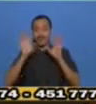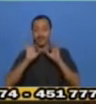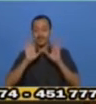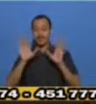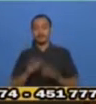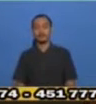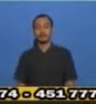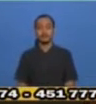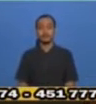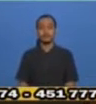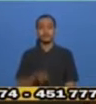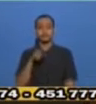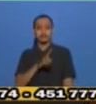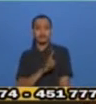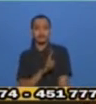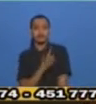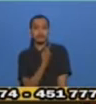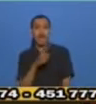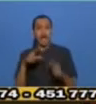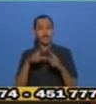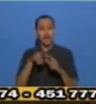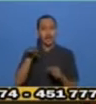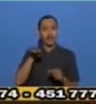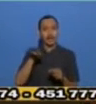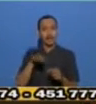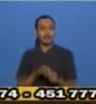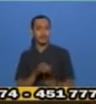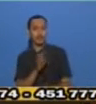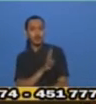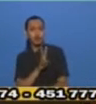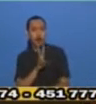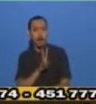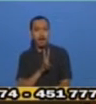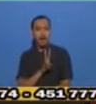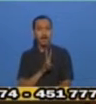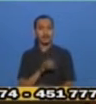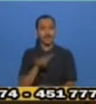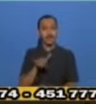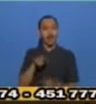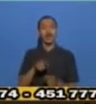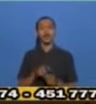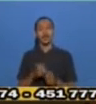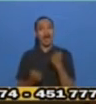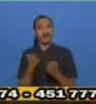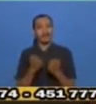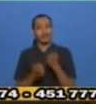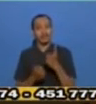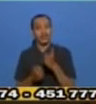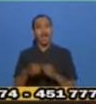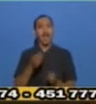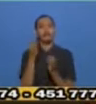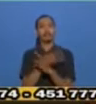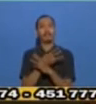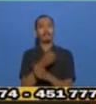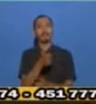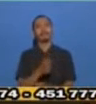Karena platformnya yang sama itu akan lebih efektif gitu ya. Bukan kemudian kalau tidak sama nggak efektif,